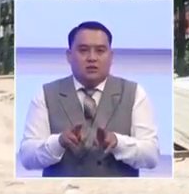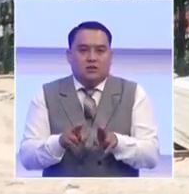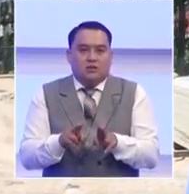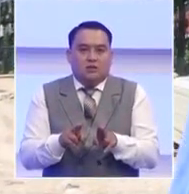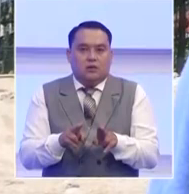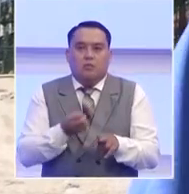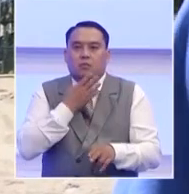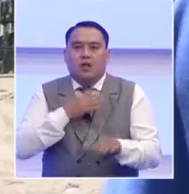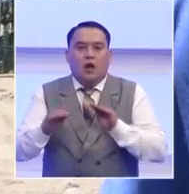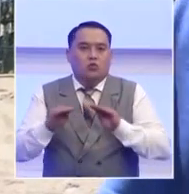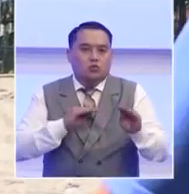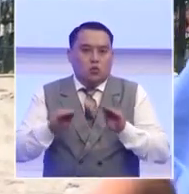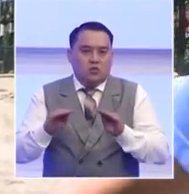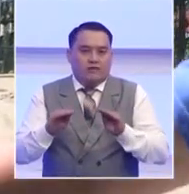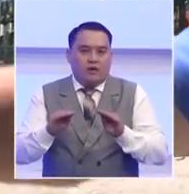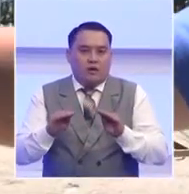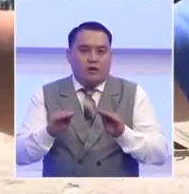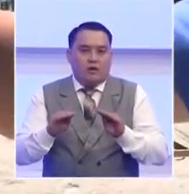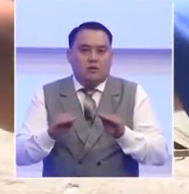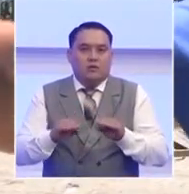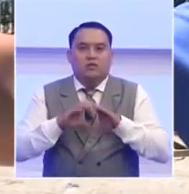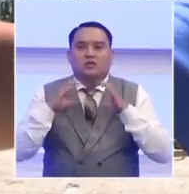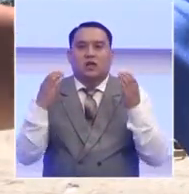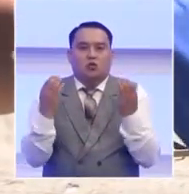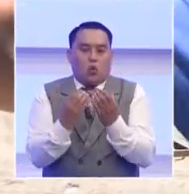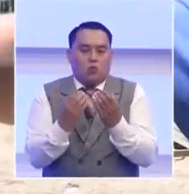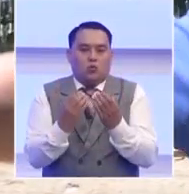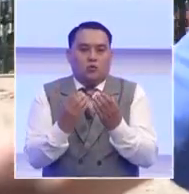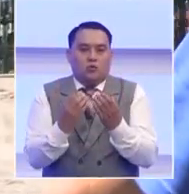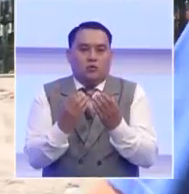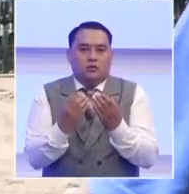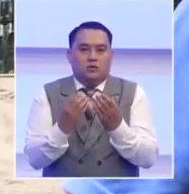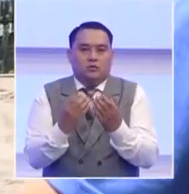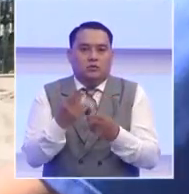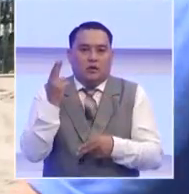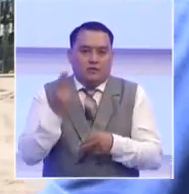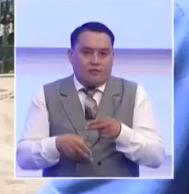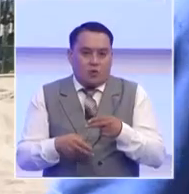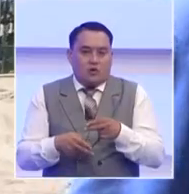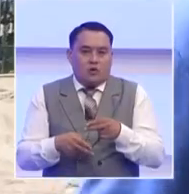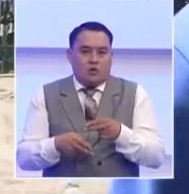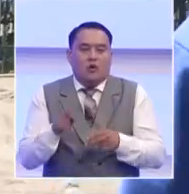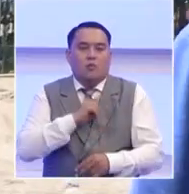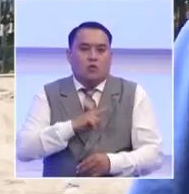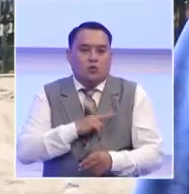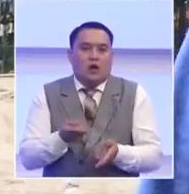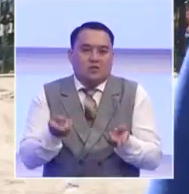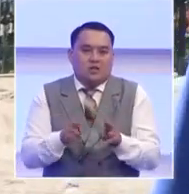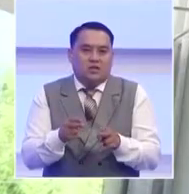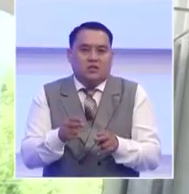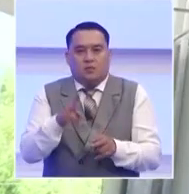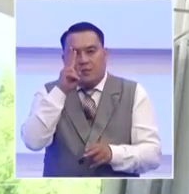И благоустройство осталось. А по стадиону уже срезку сделали. Но там тоже есть работы на